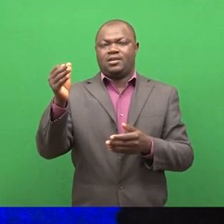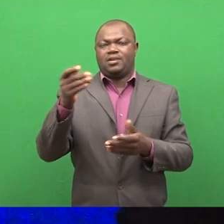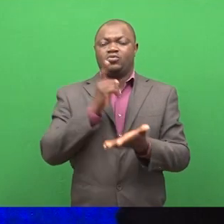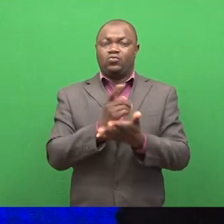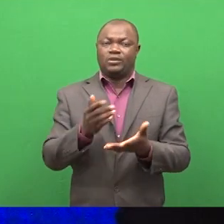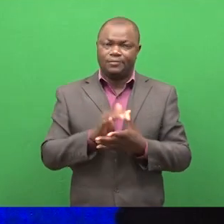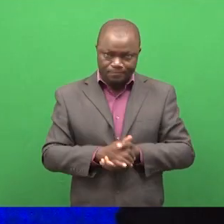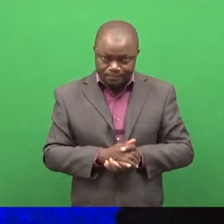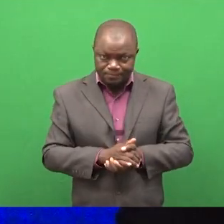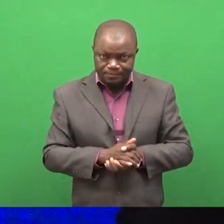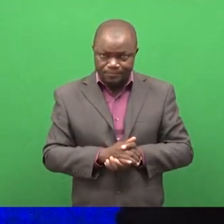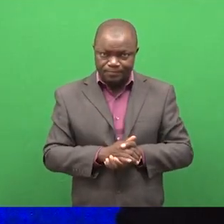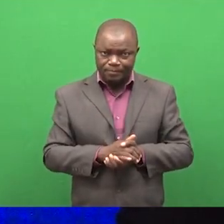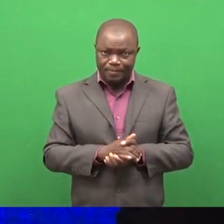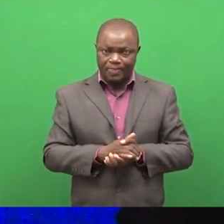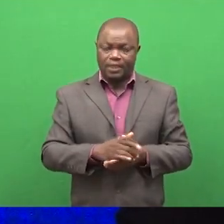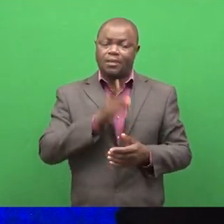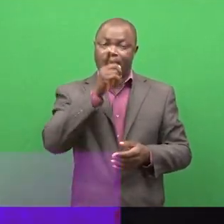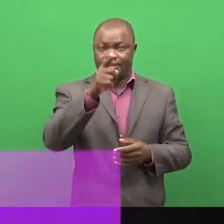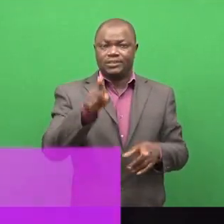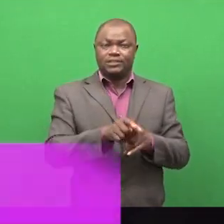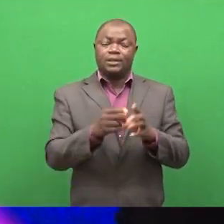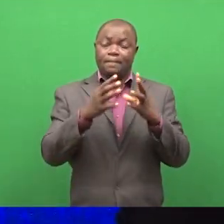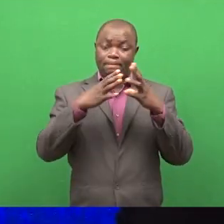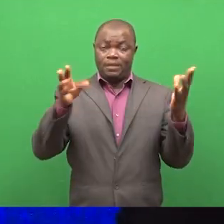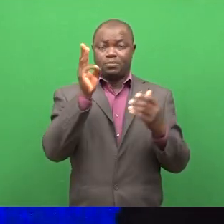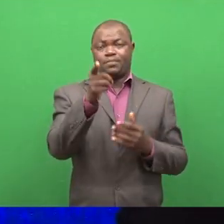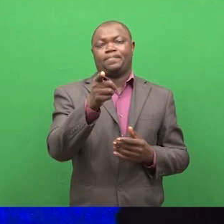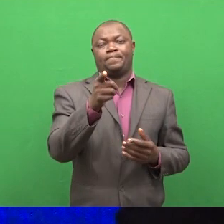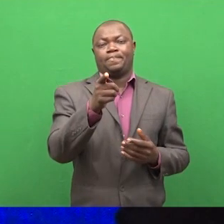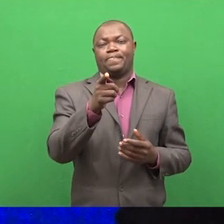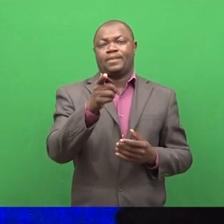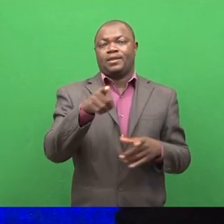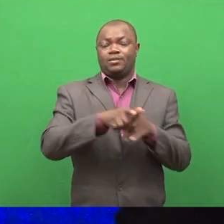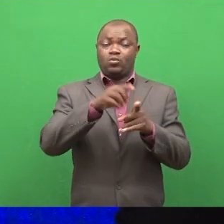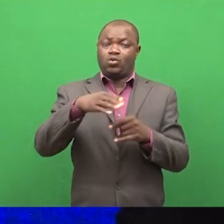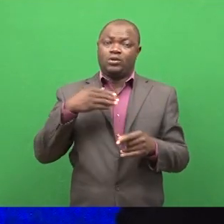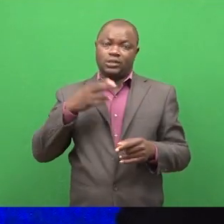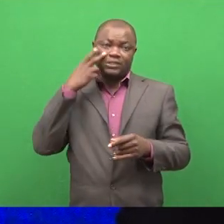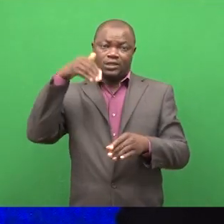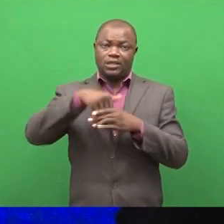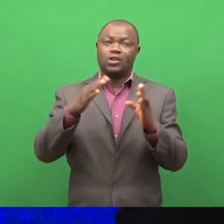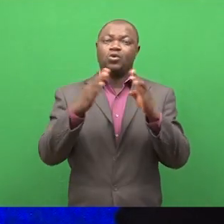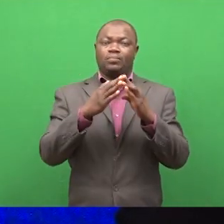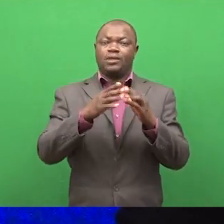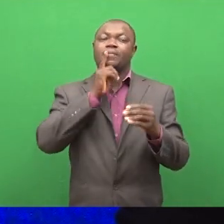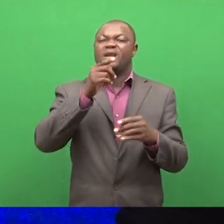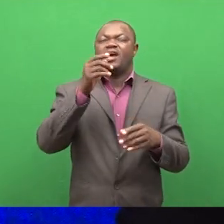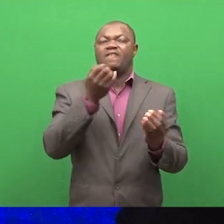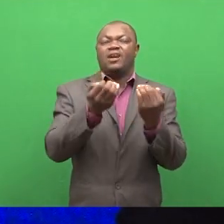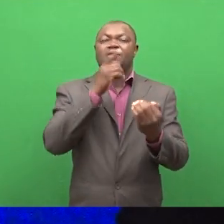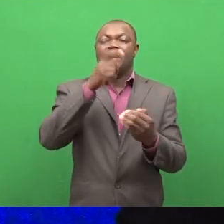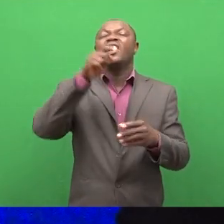vana iroro idambudziko hombe Mai Chisamba kunyanya takatarisa kumba kumba vanoti haa kuchikoro nekuti